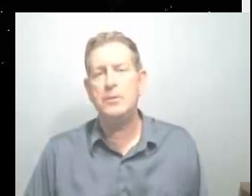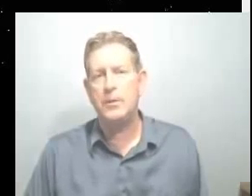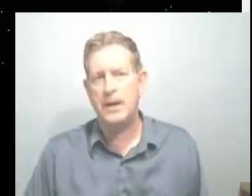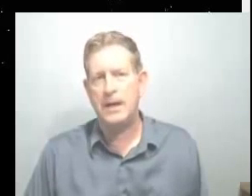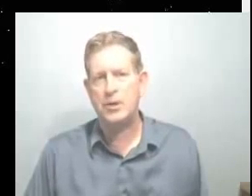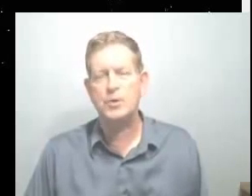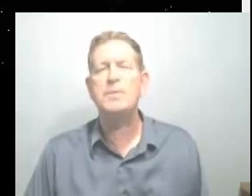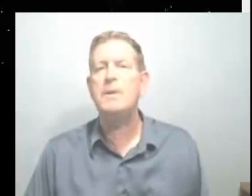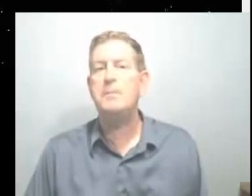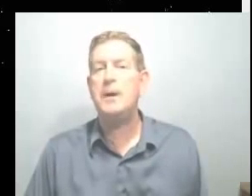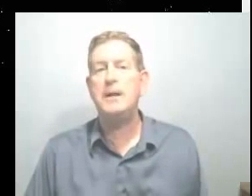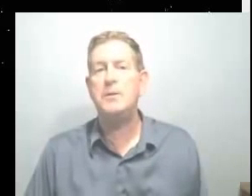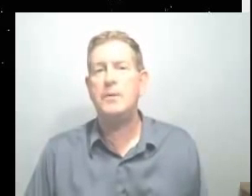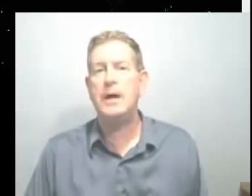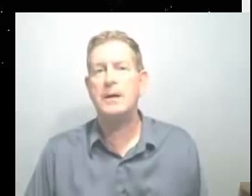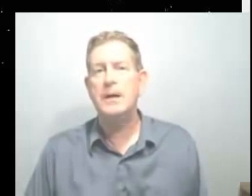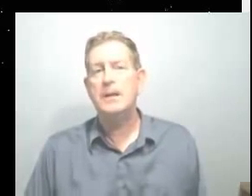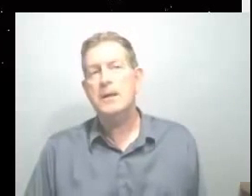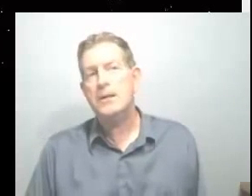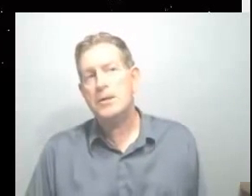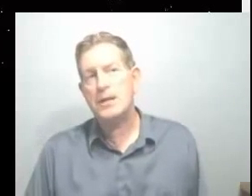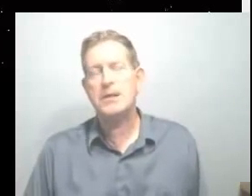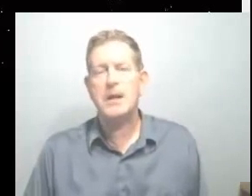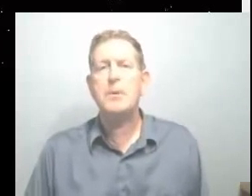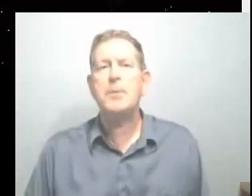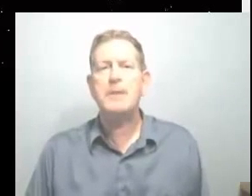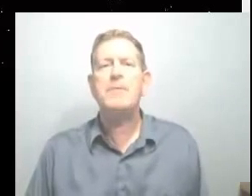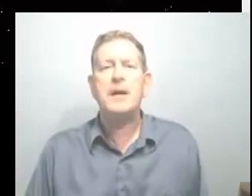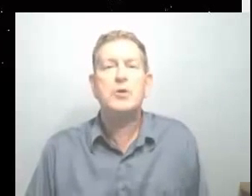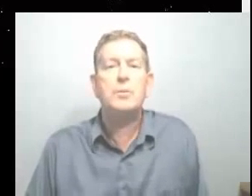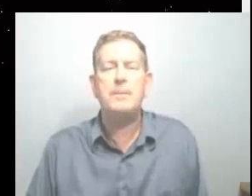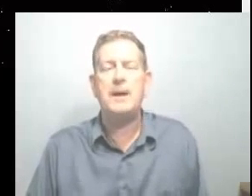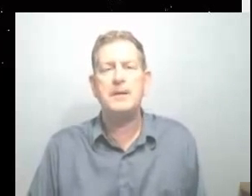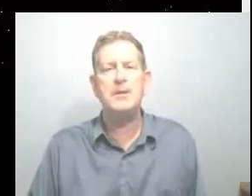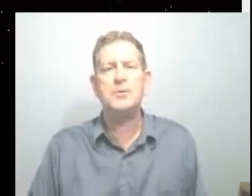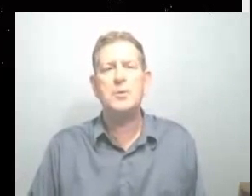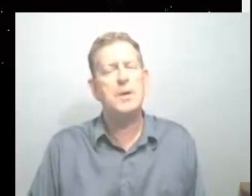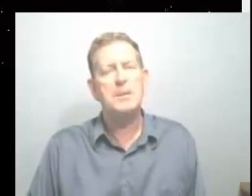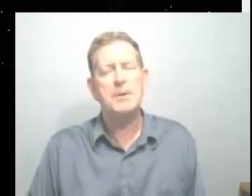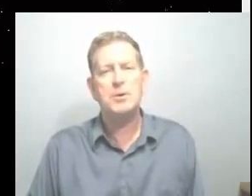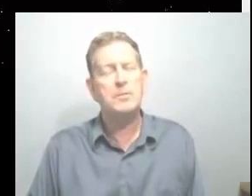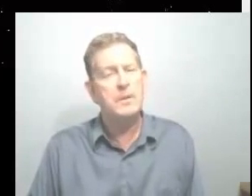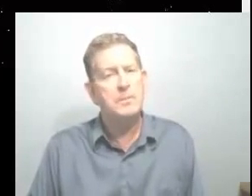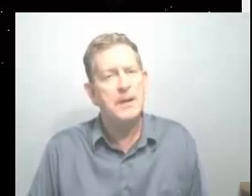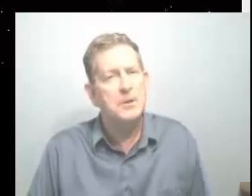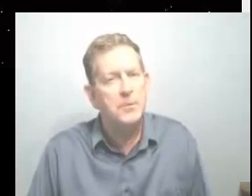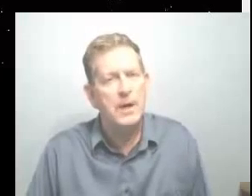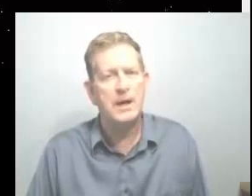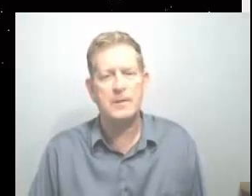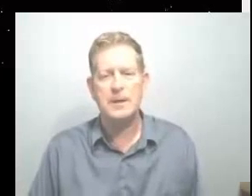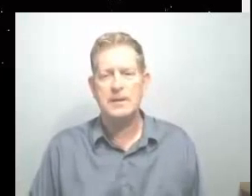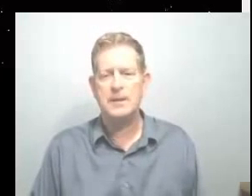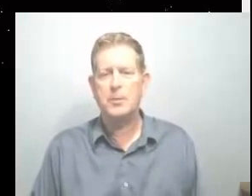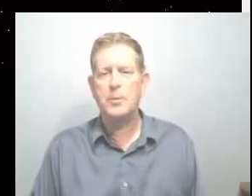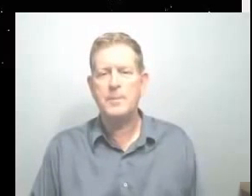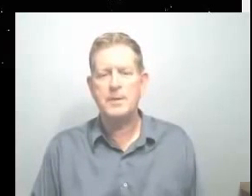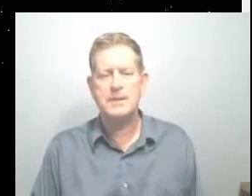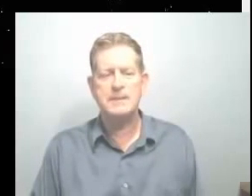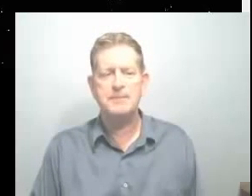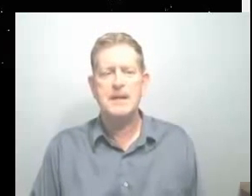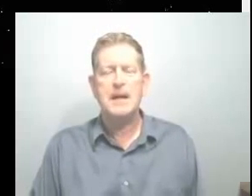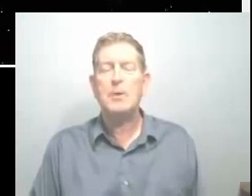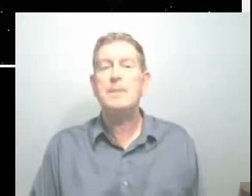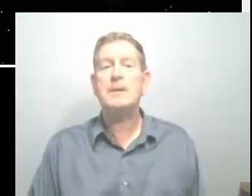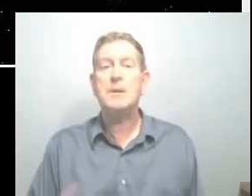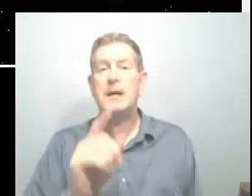les devoirs. Je ne fais pas les devoirs. Et ça, c'est à peu près vrai. Je prépare des leçons, mais je ne fais pas les devoirs, proprement